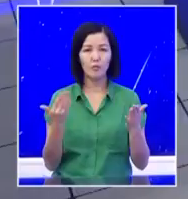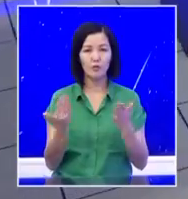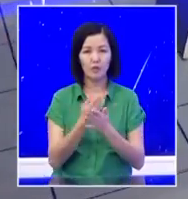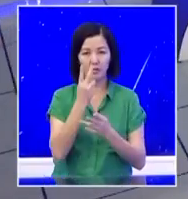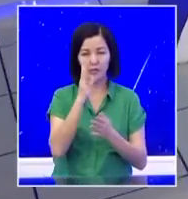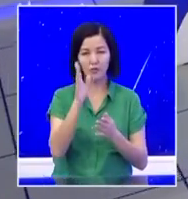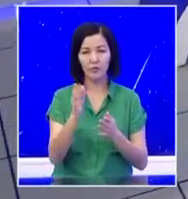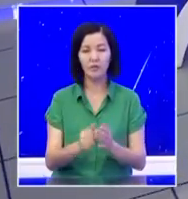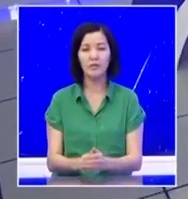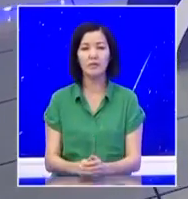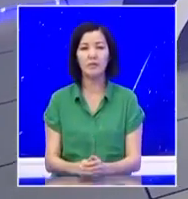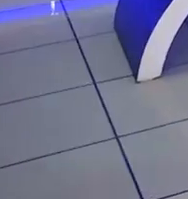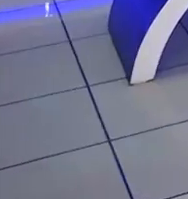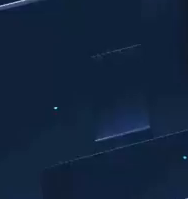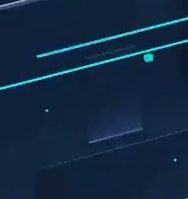Бүгін көретіндеріңіз.